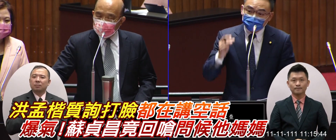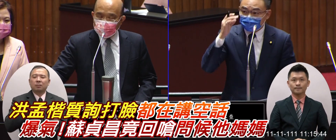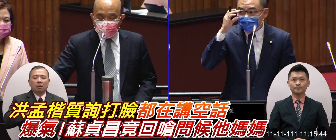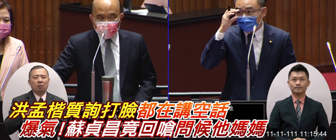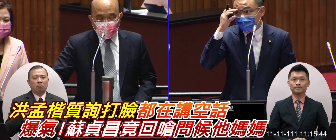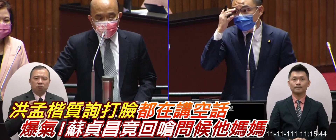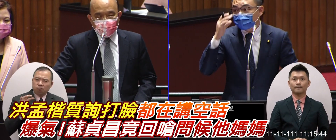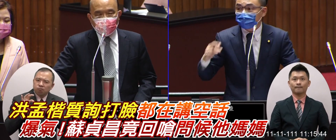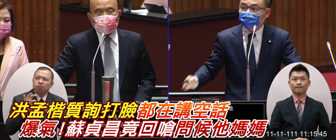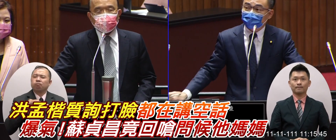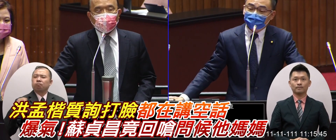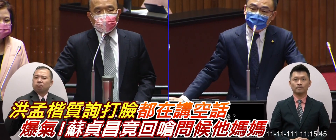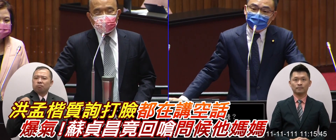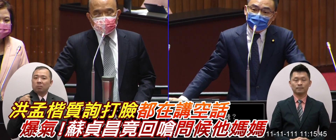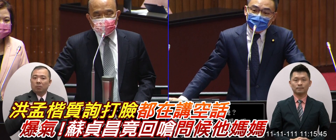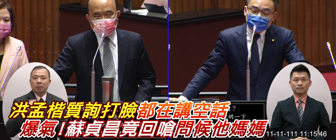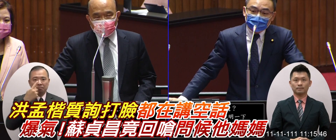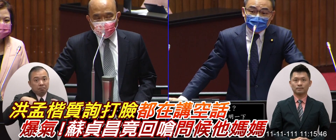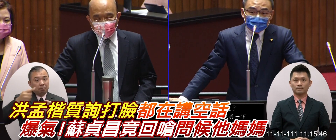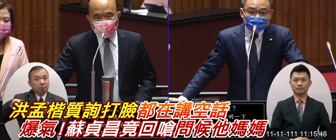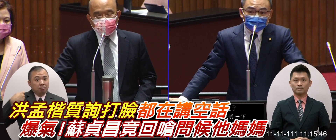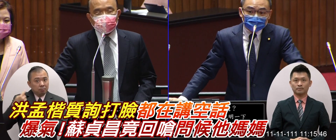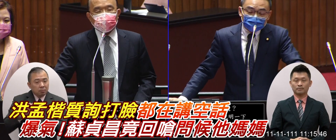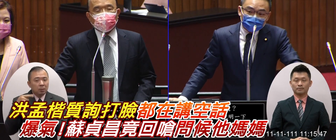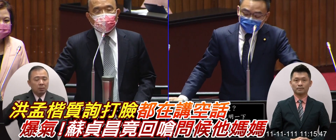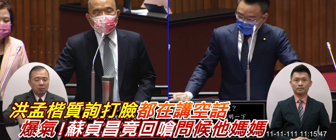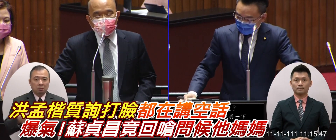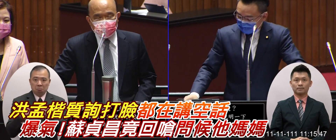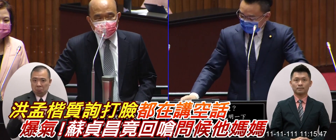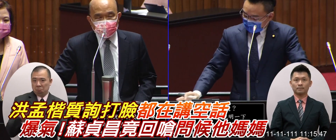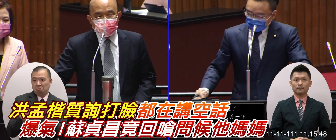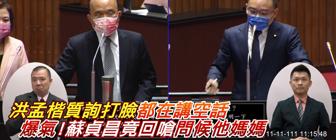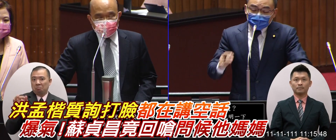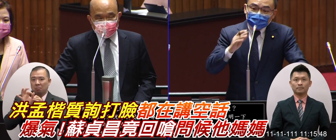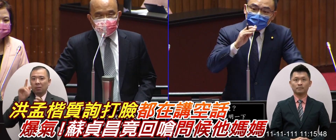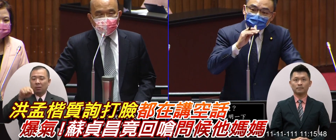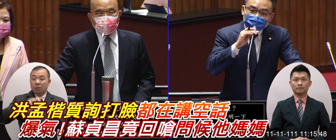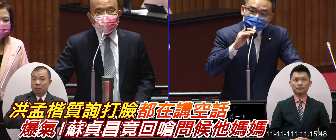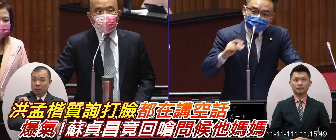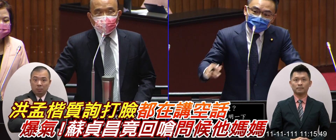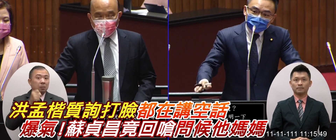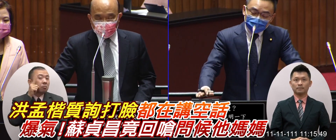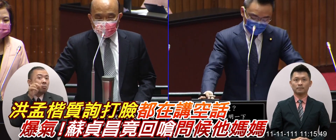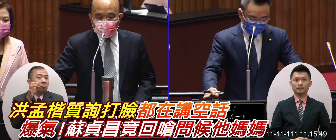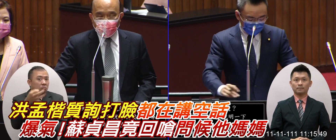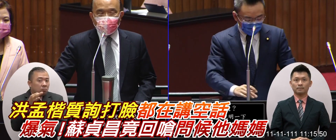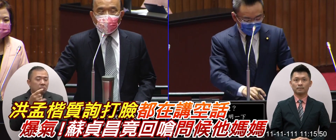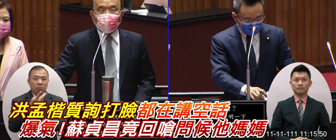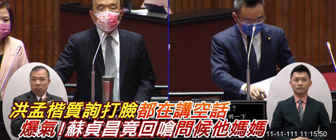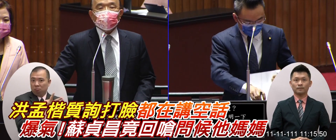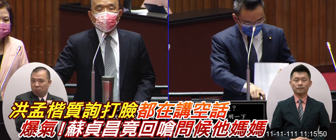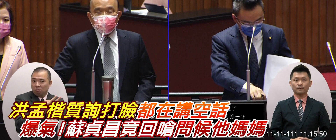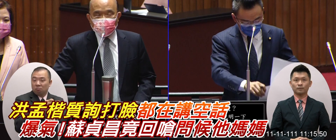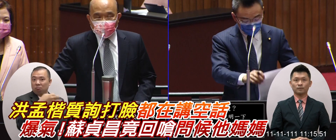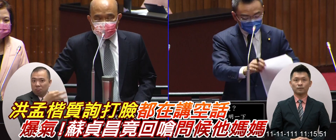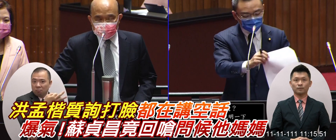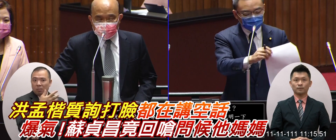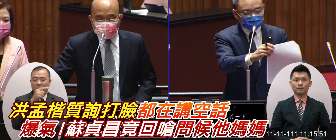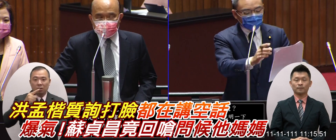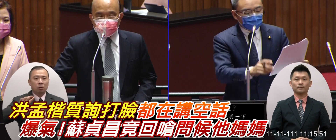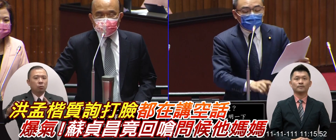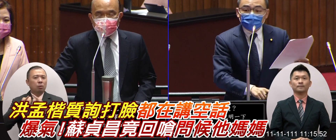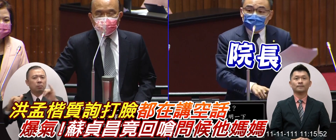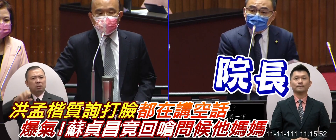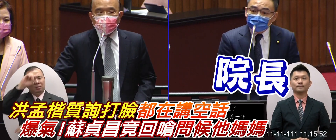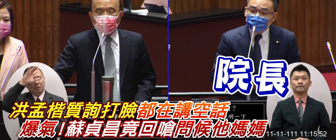怠，我们年年调升劳工的基本工资，时薪远超过国民党执